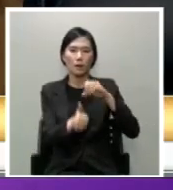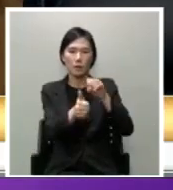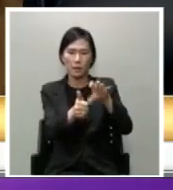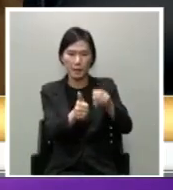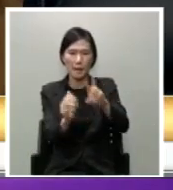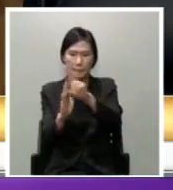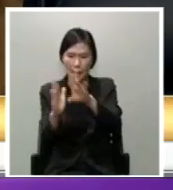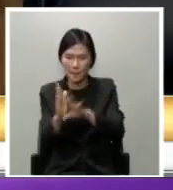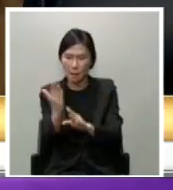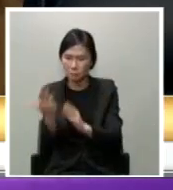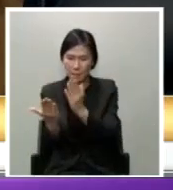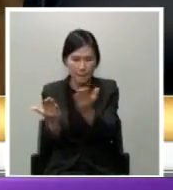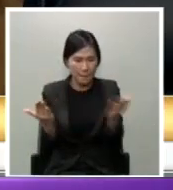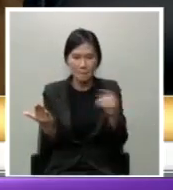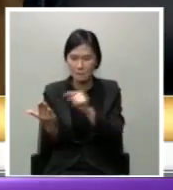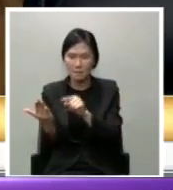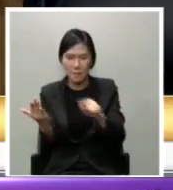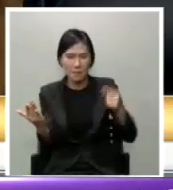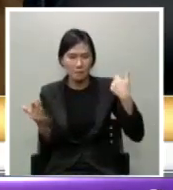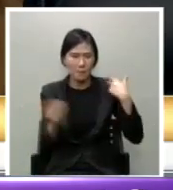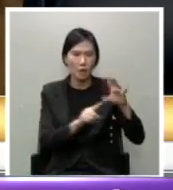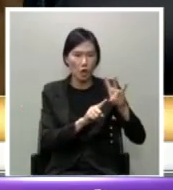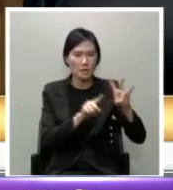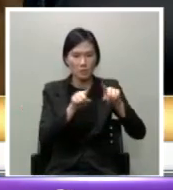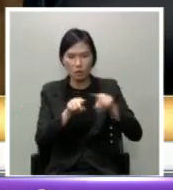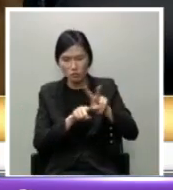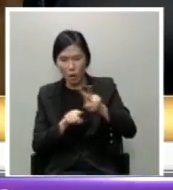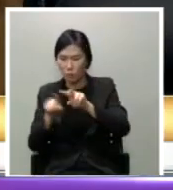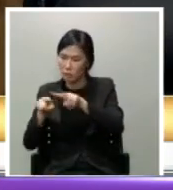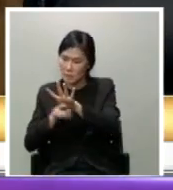ระเบียบอย่างนี้อย่างนี้ข้อ7ข้อ2ข้อ4ถ้าจะเอาก็ทำให้ถูก